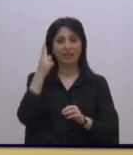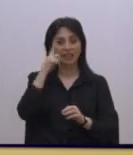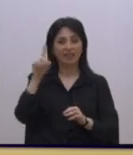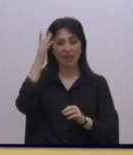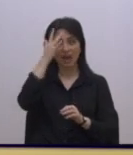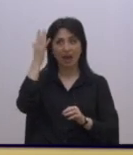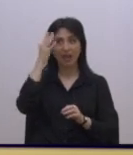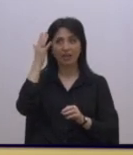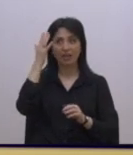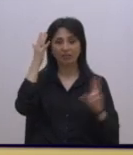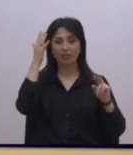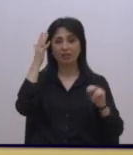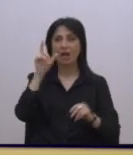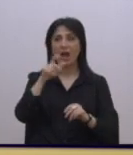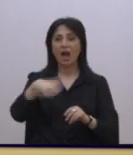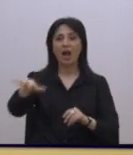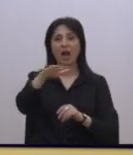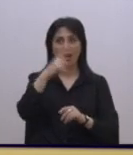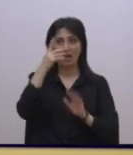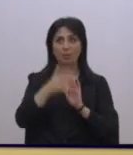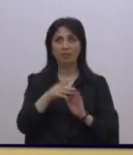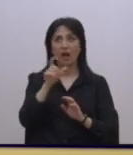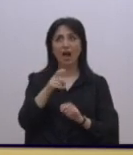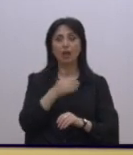იდეალი ხალხისგან გაიგებთ,